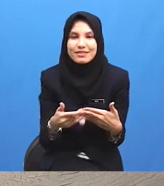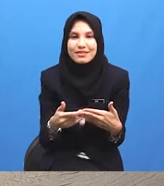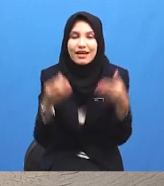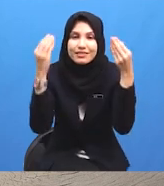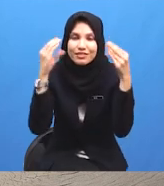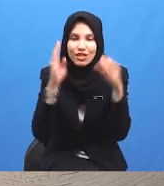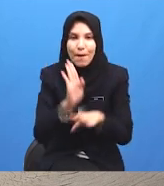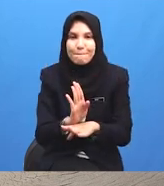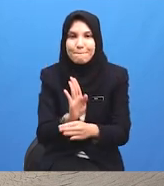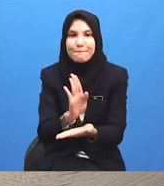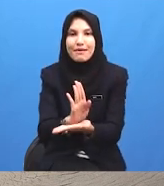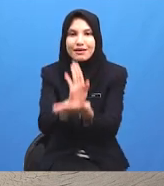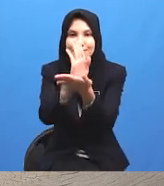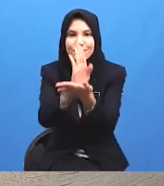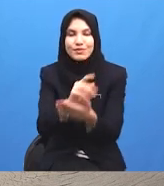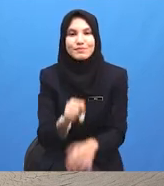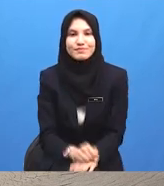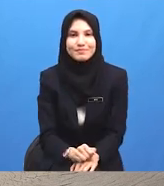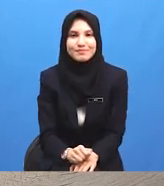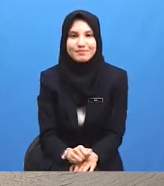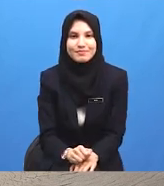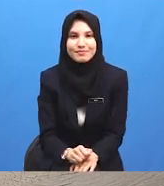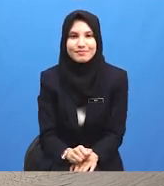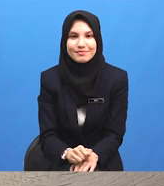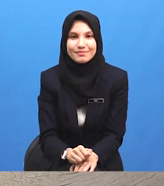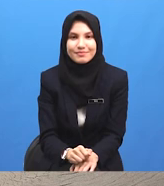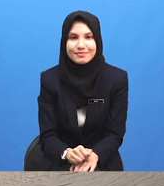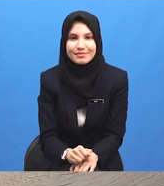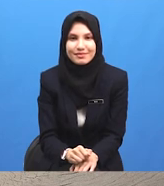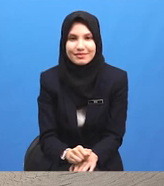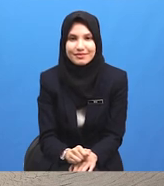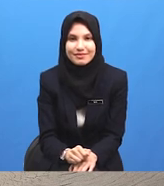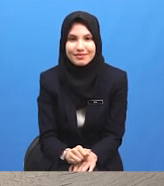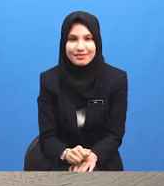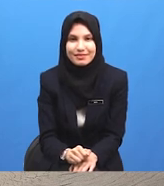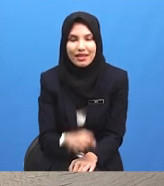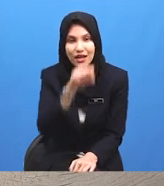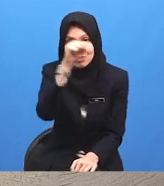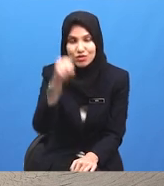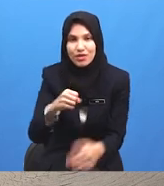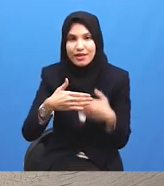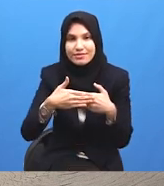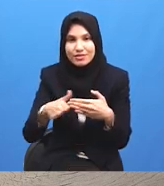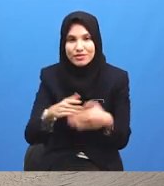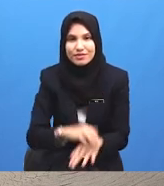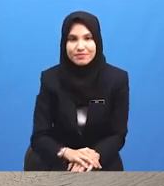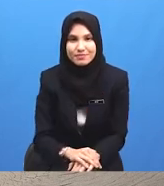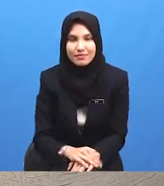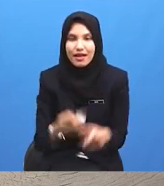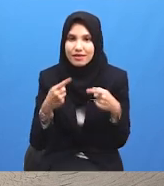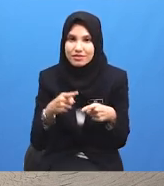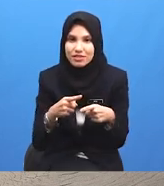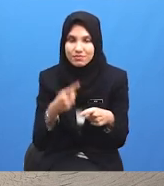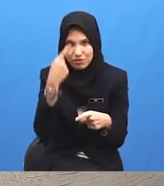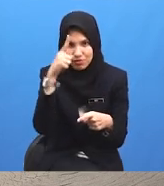akan membantu anda. Jangan putus asa ya. Kita cuba lagi soalan yang seterusnya. Jawapan